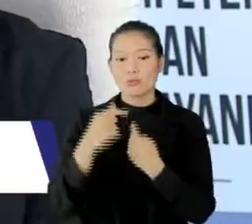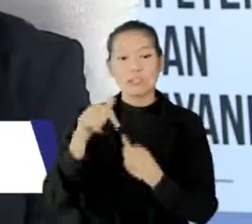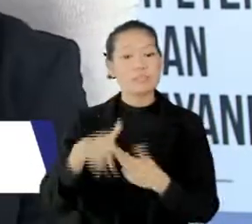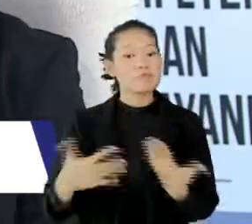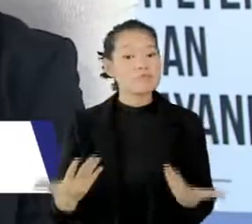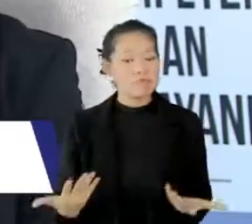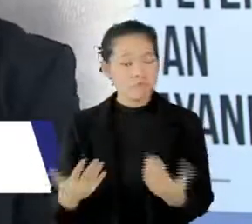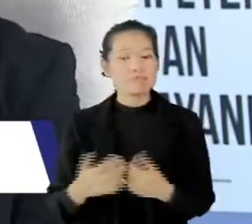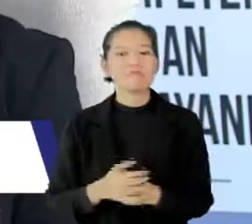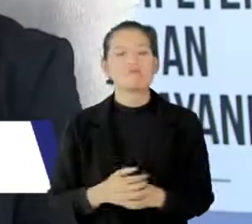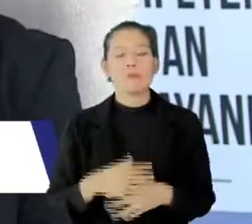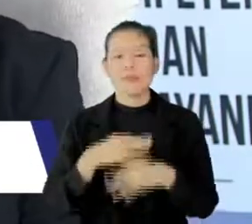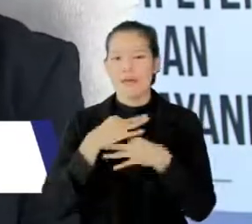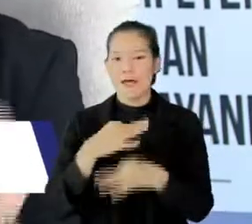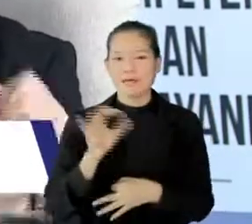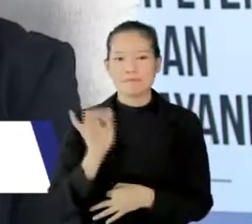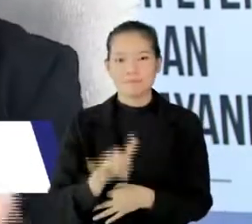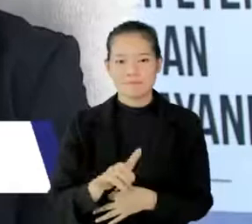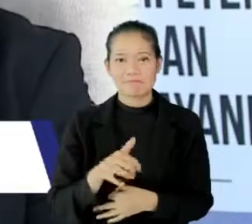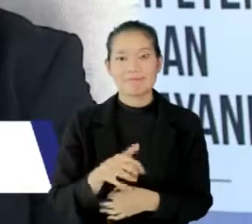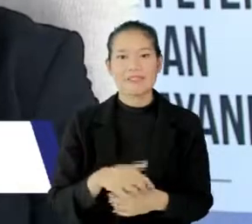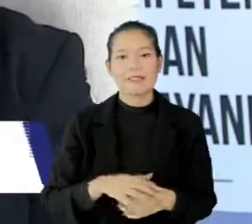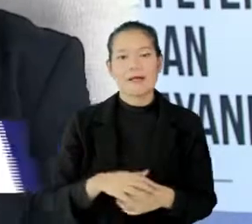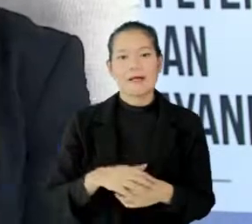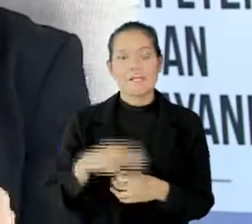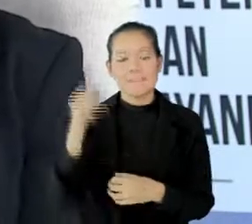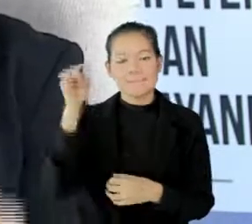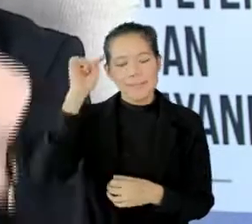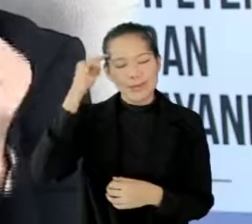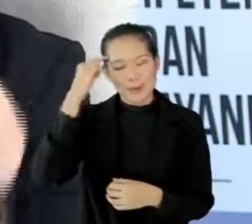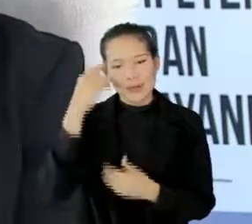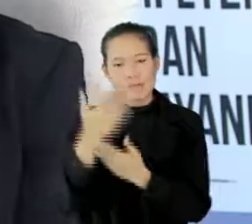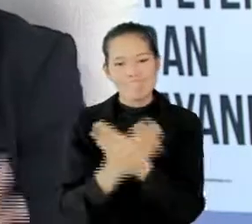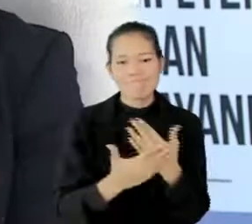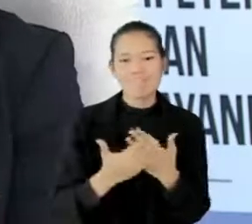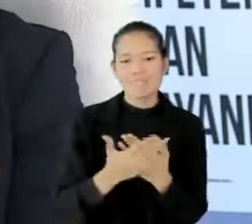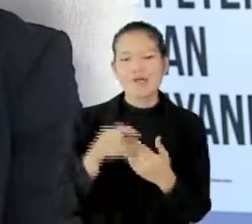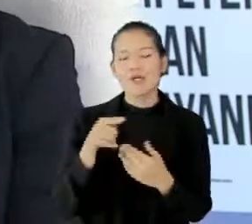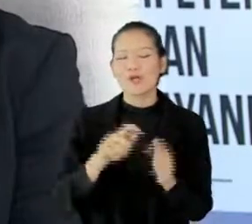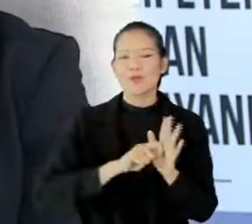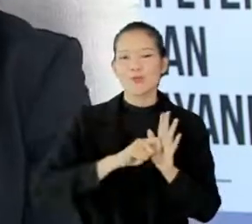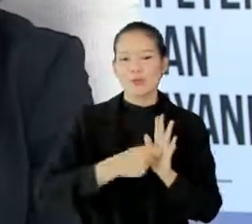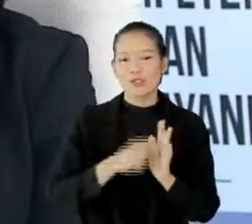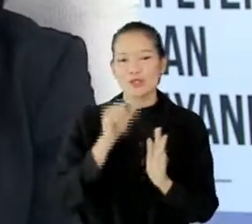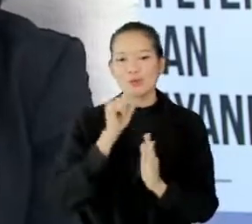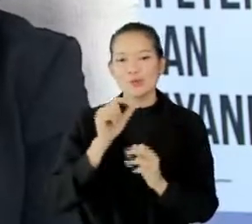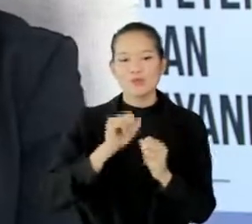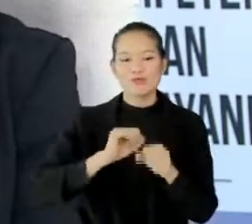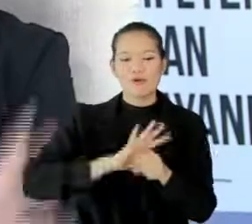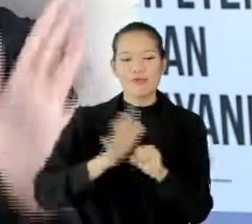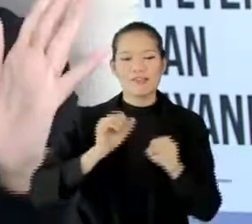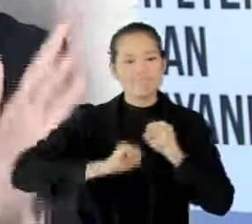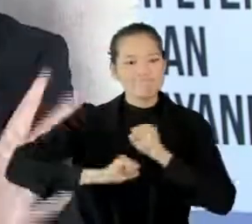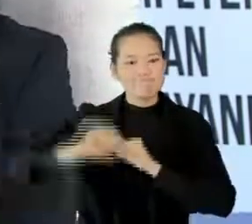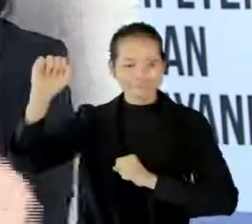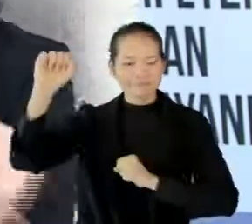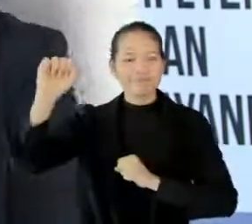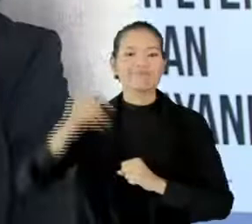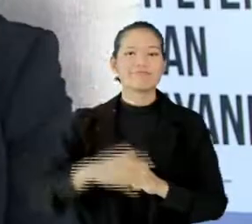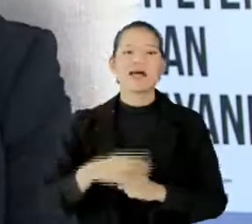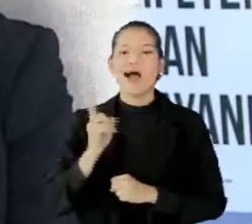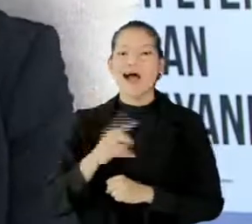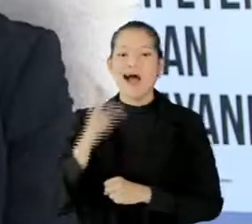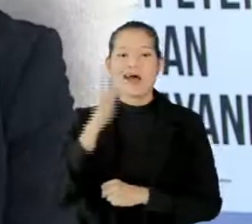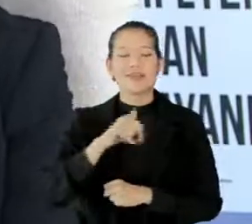di siang hari ini sangat menarik, saling peduli, kunci merdeka dari pandemi. Nah, hari ini